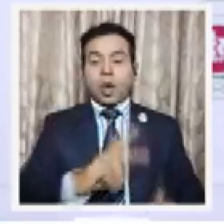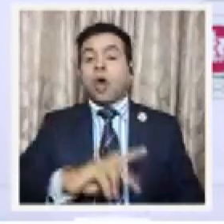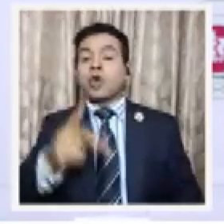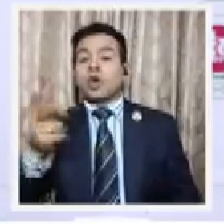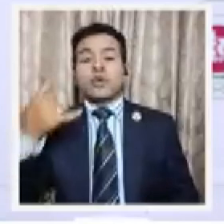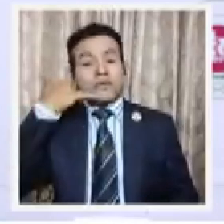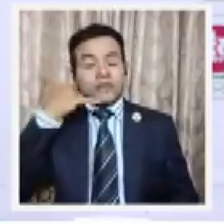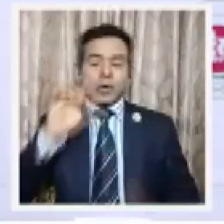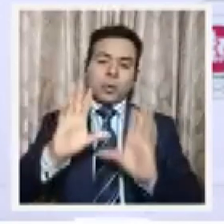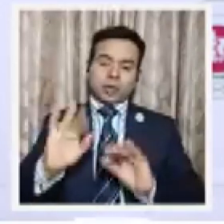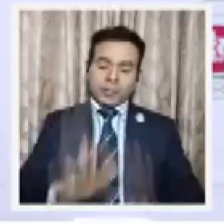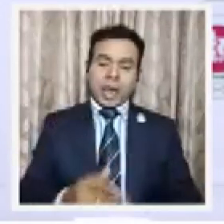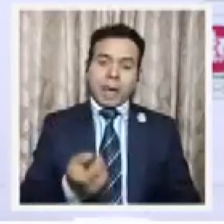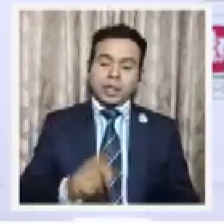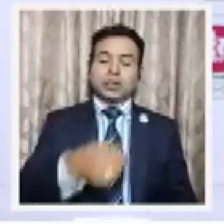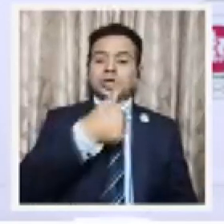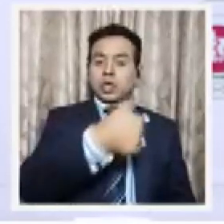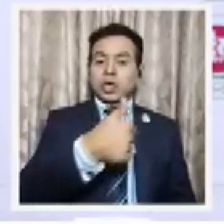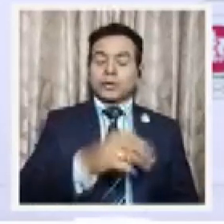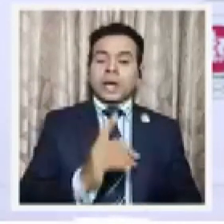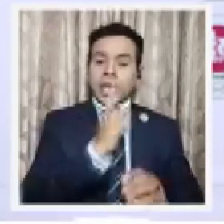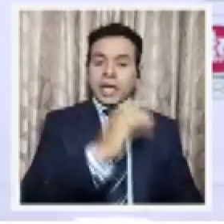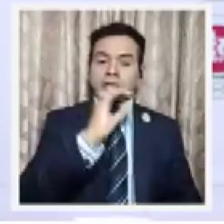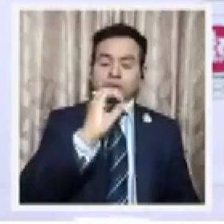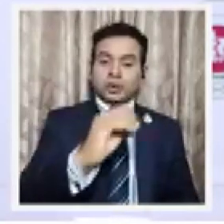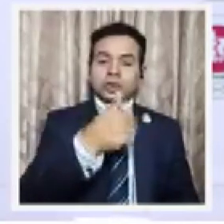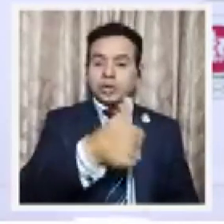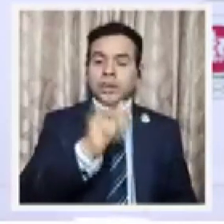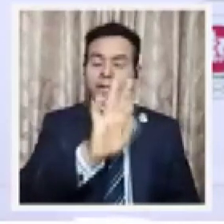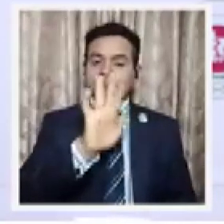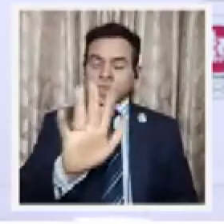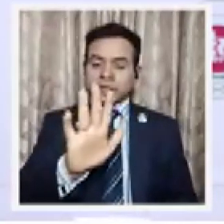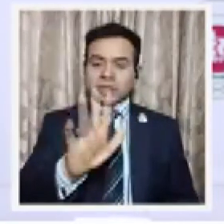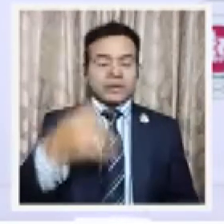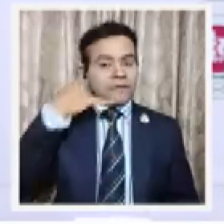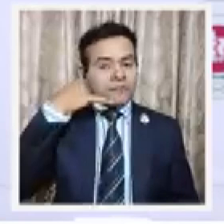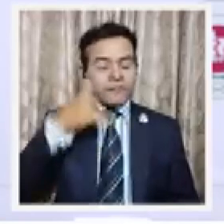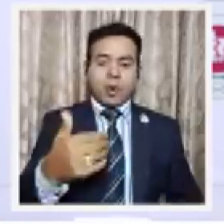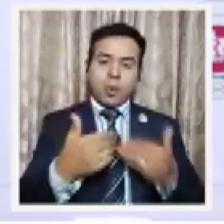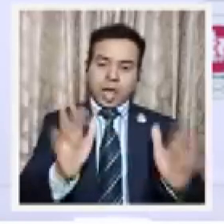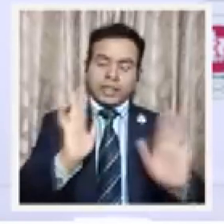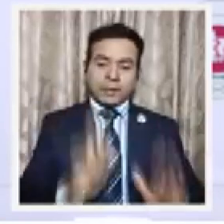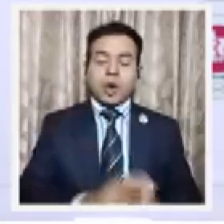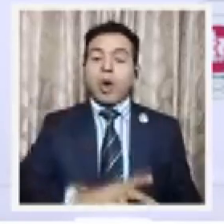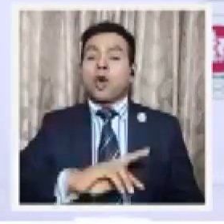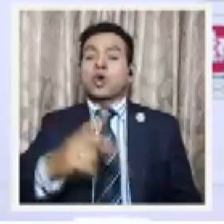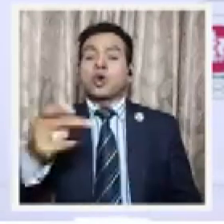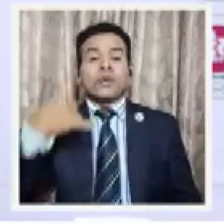শুধুমাত্র 60655, এই নাম্বারটি ব্যবহৃত হবে, অন্য নাম্বারসমূহ বন্ধ থাকবে। আমি আবার বলছি